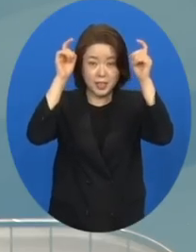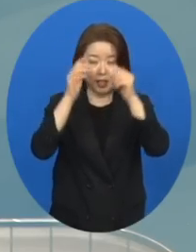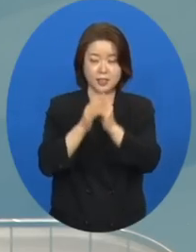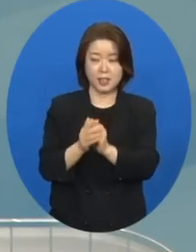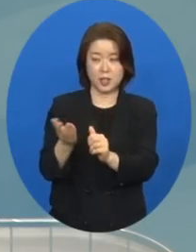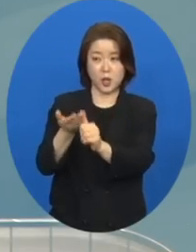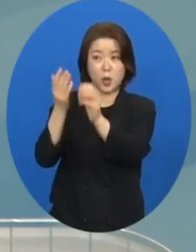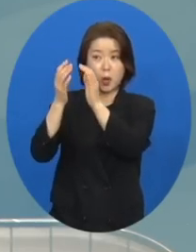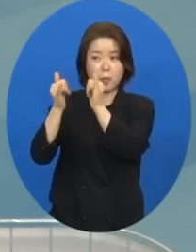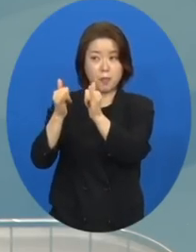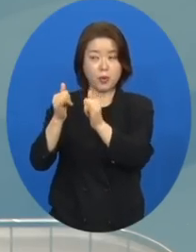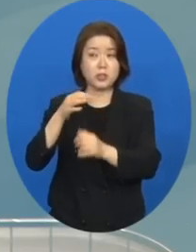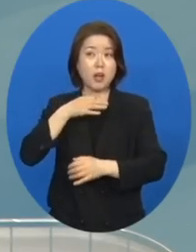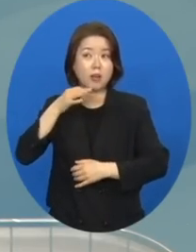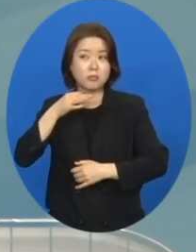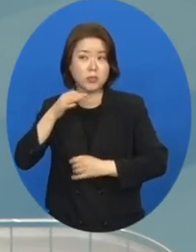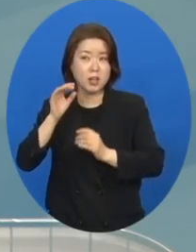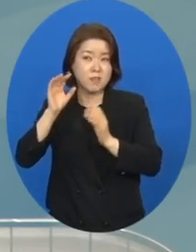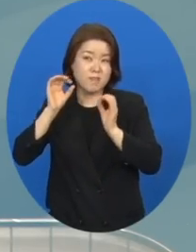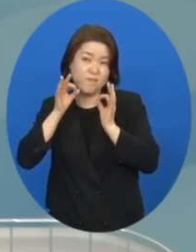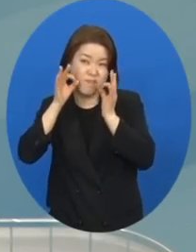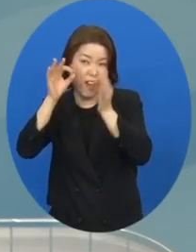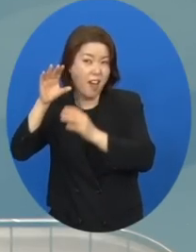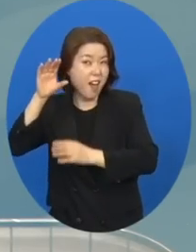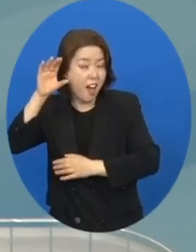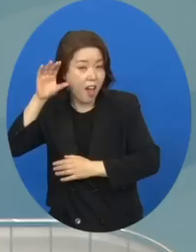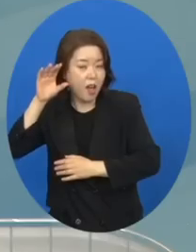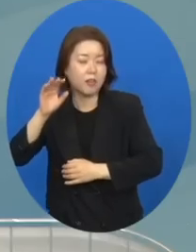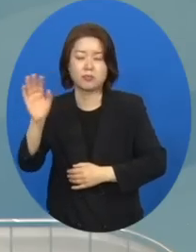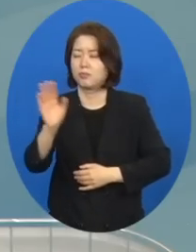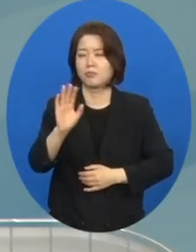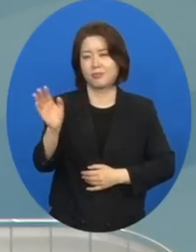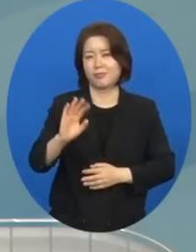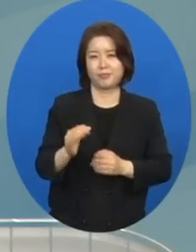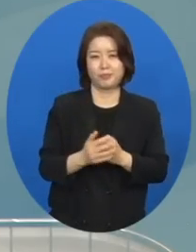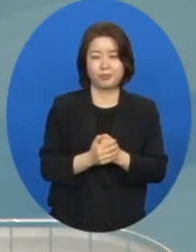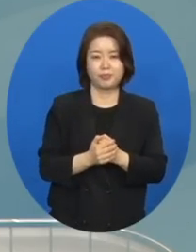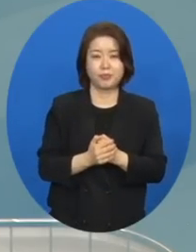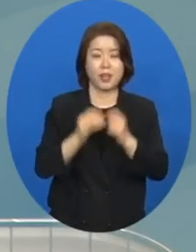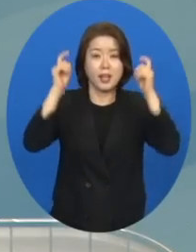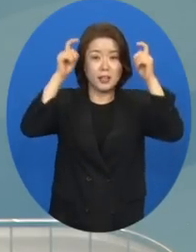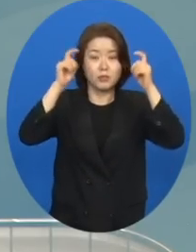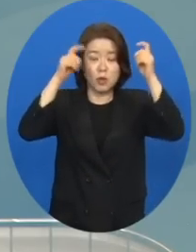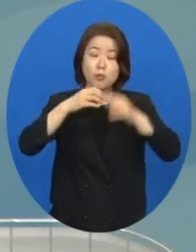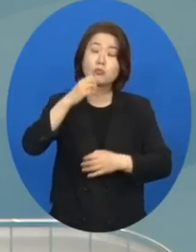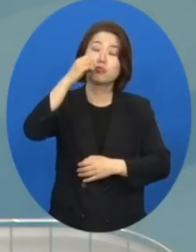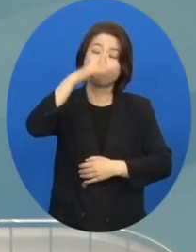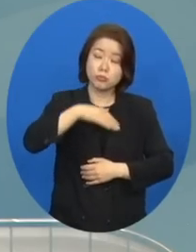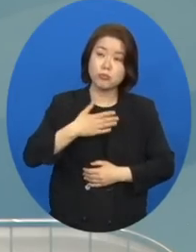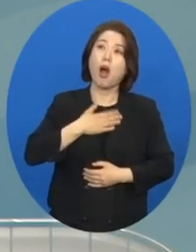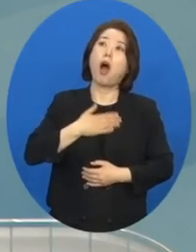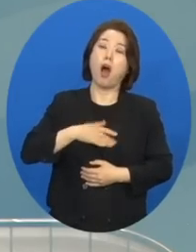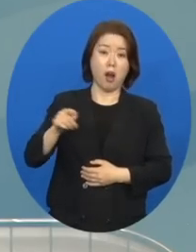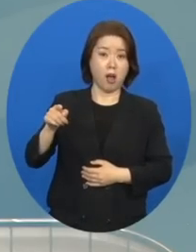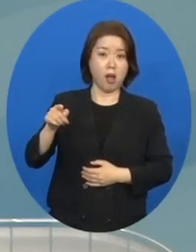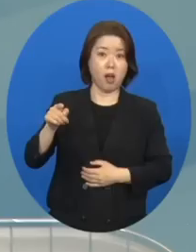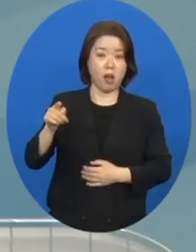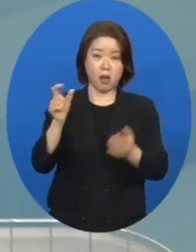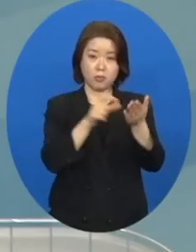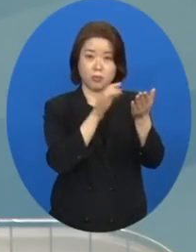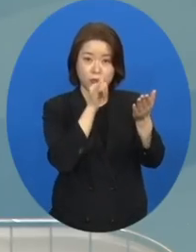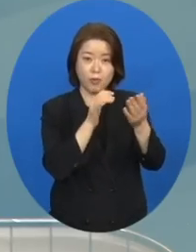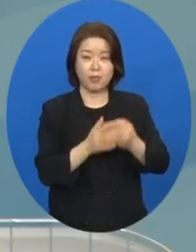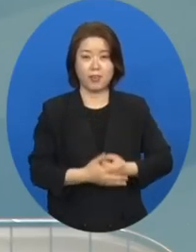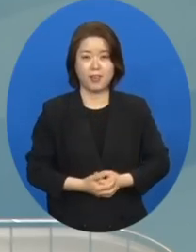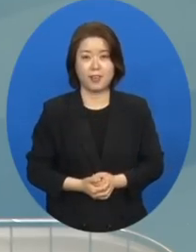뭐 들으려 한다 뭐 노력한다 그렇게 했습니까 아니요 얀은 그냥 알아듣는다 이렇게 되었습니다